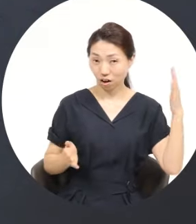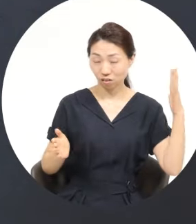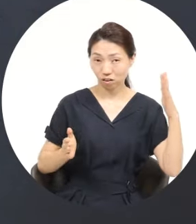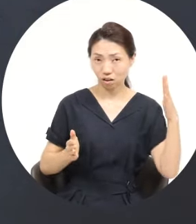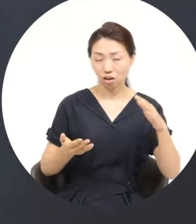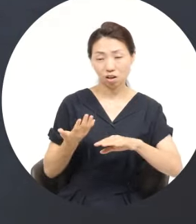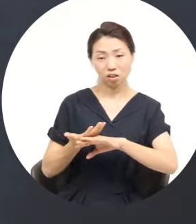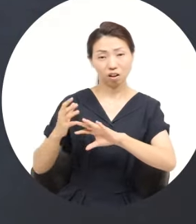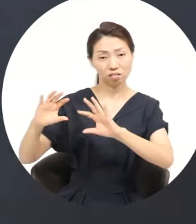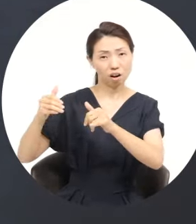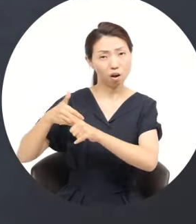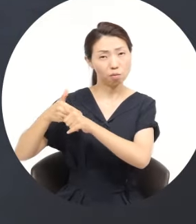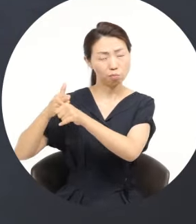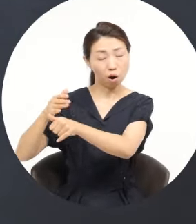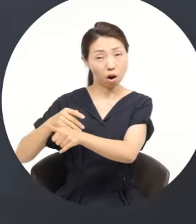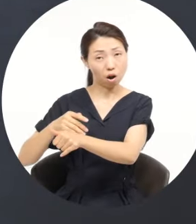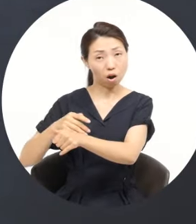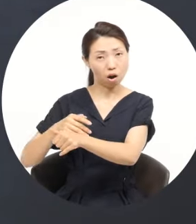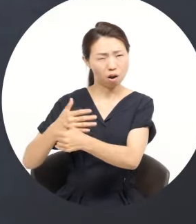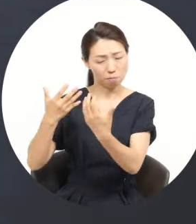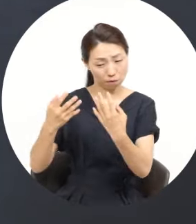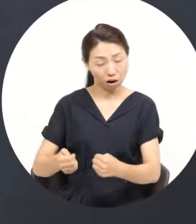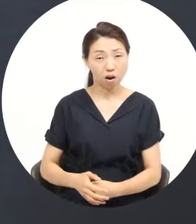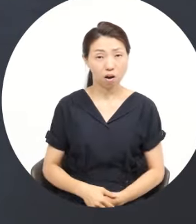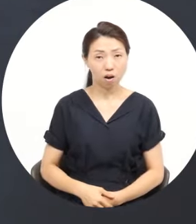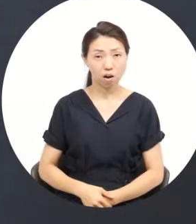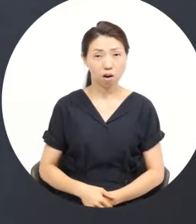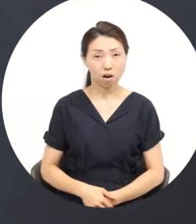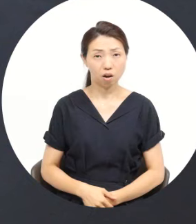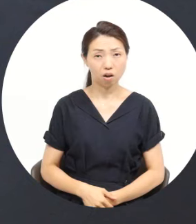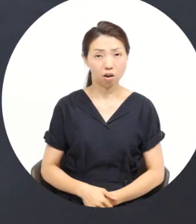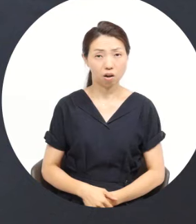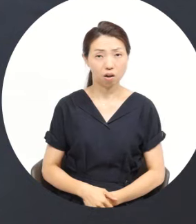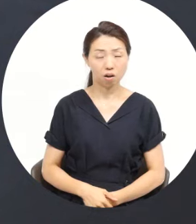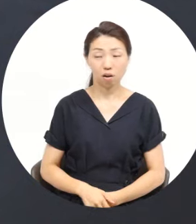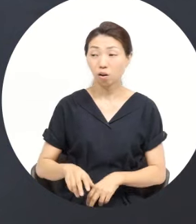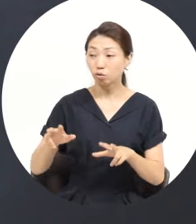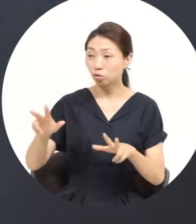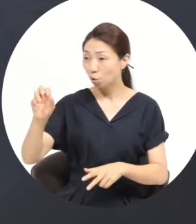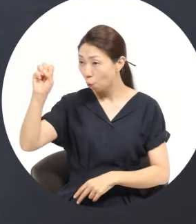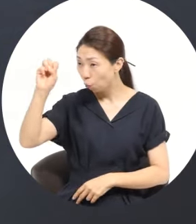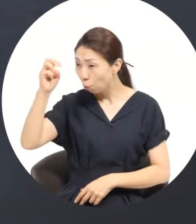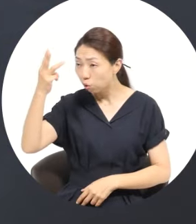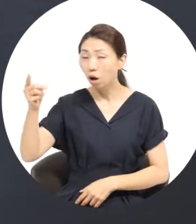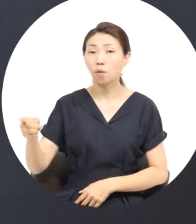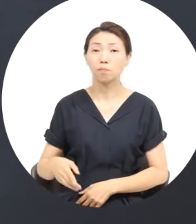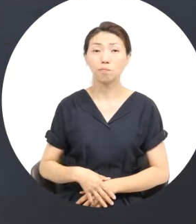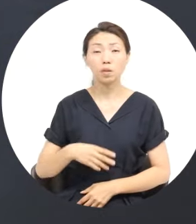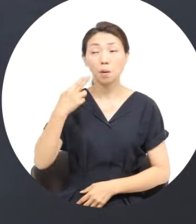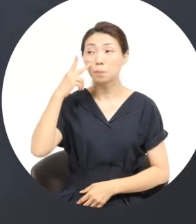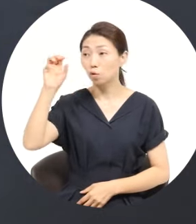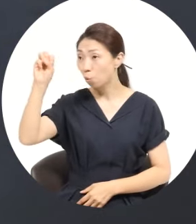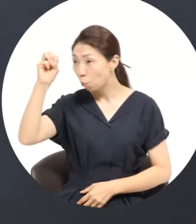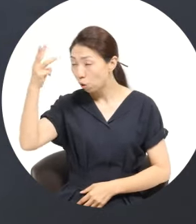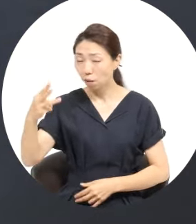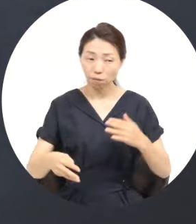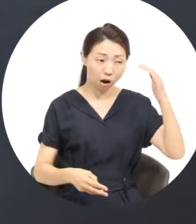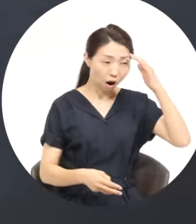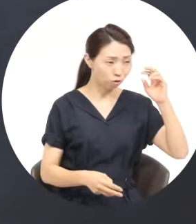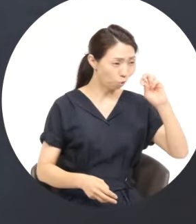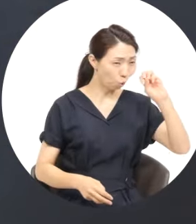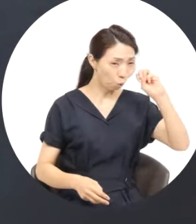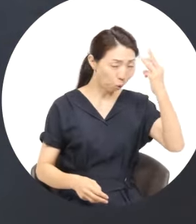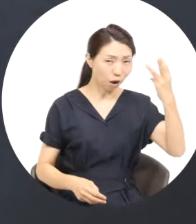혼자 보내놓는 부모도 많은데 부모가 그동안에 살아주고 고3인데 이제 미국 고3이면